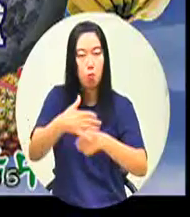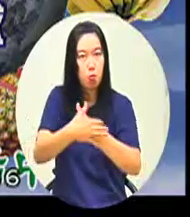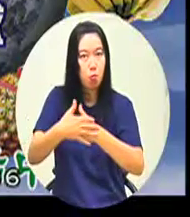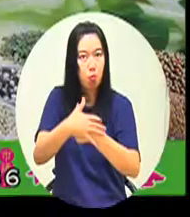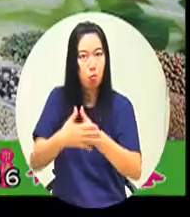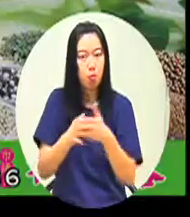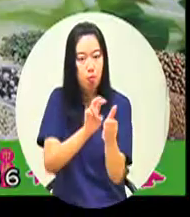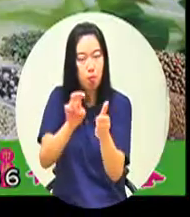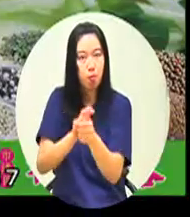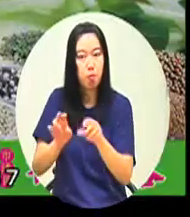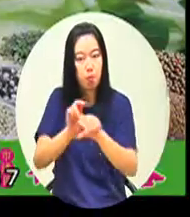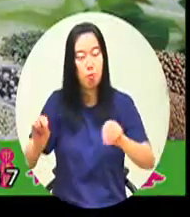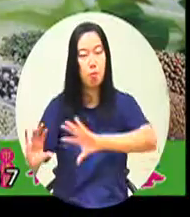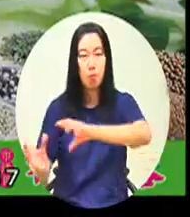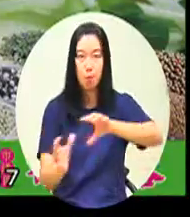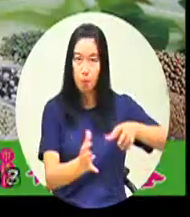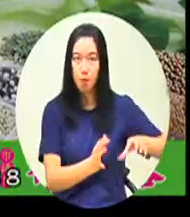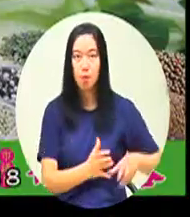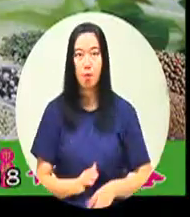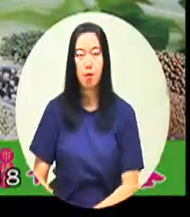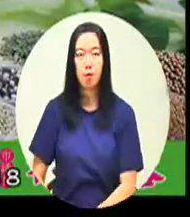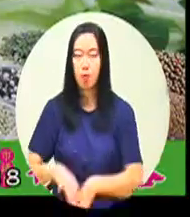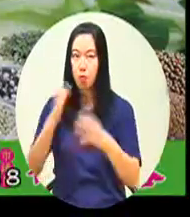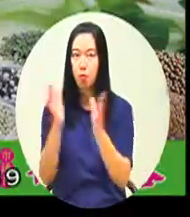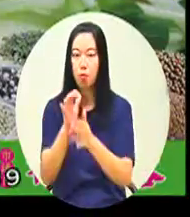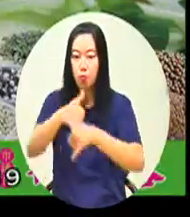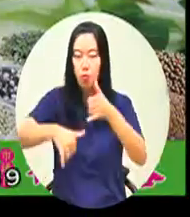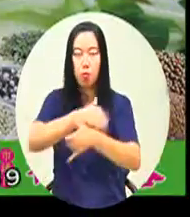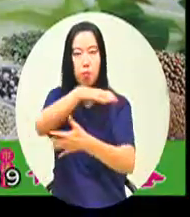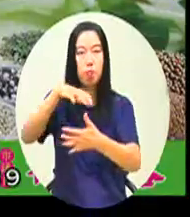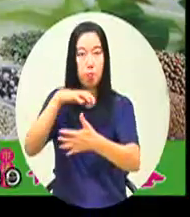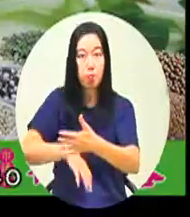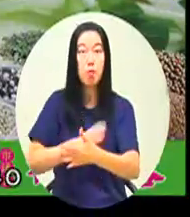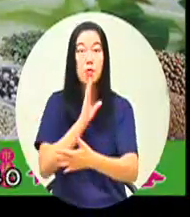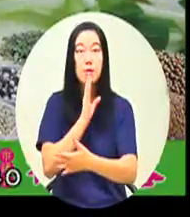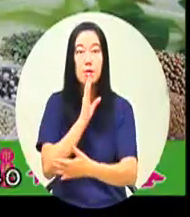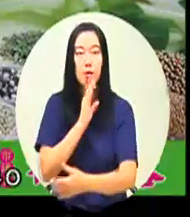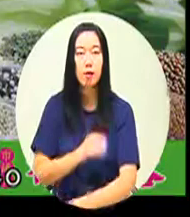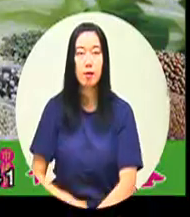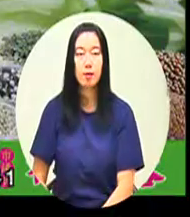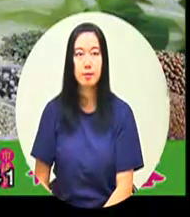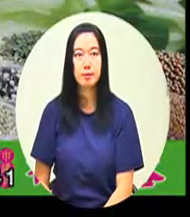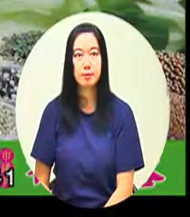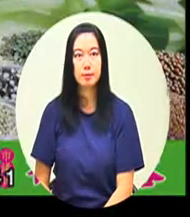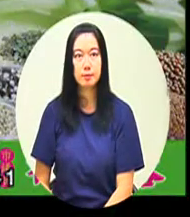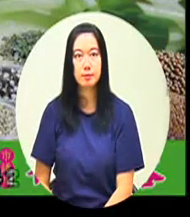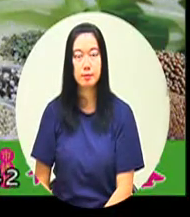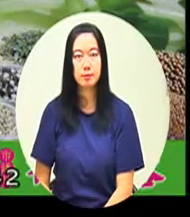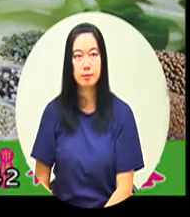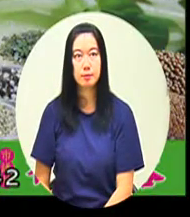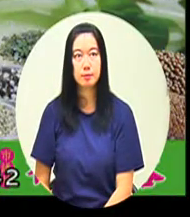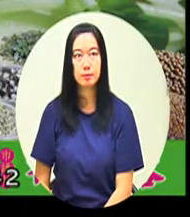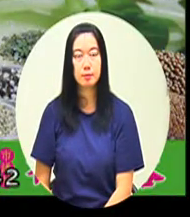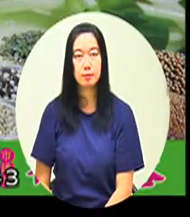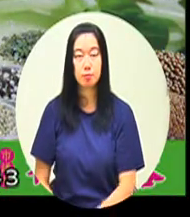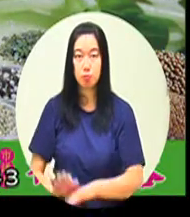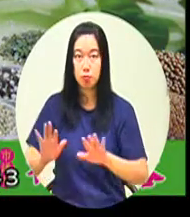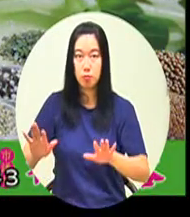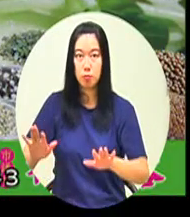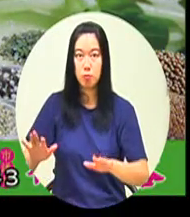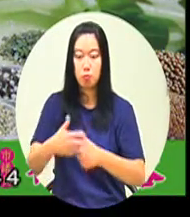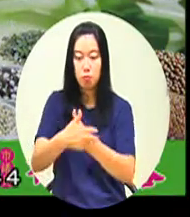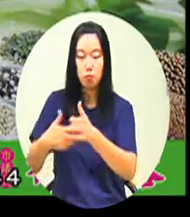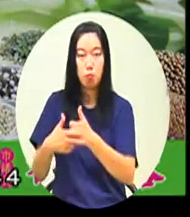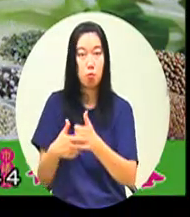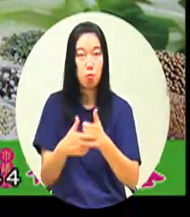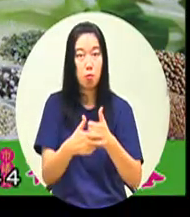球。那这些都是在我们的生活中嘛，哈。那如何今天又不是卫生局，